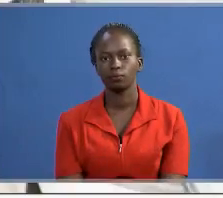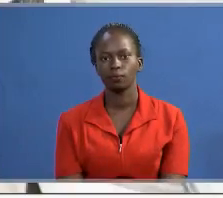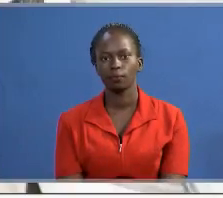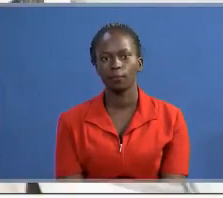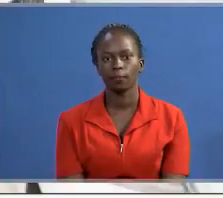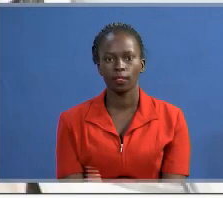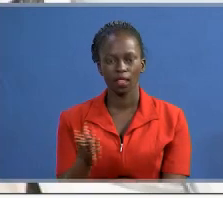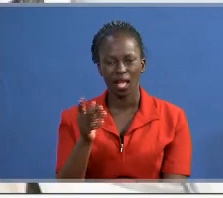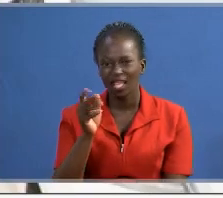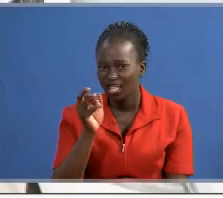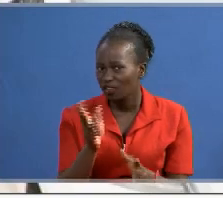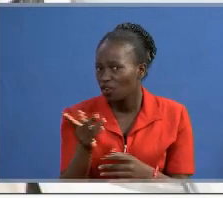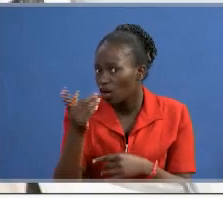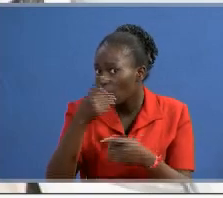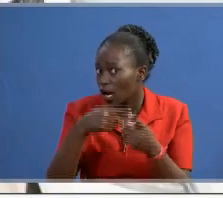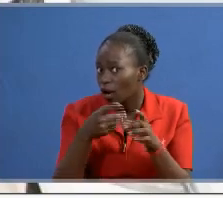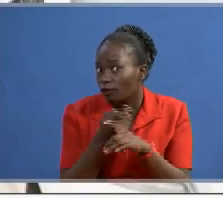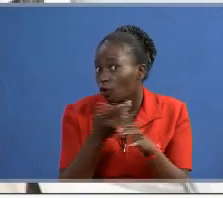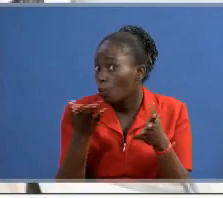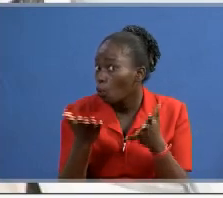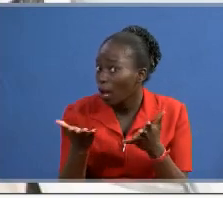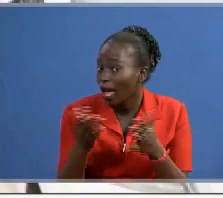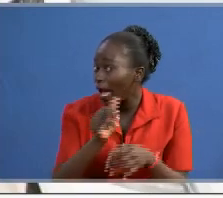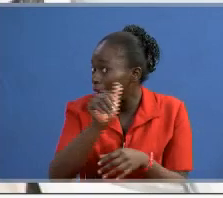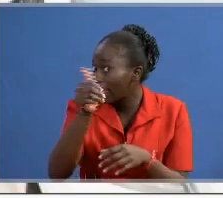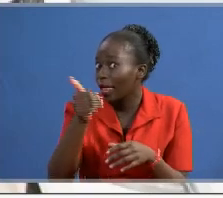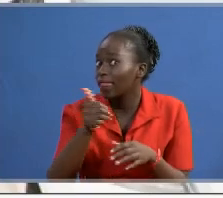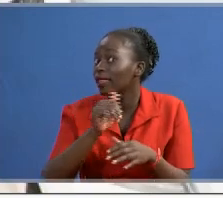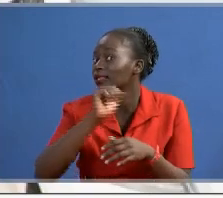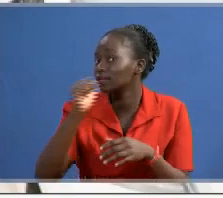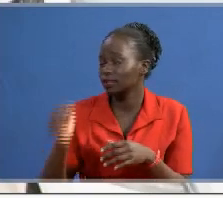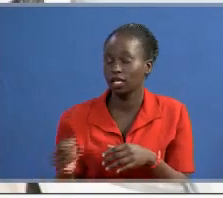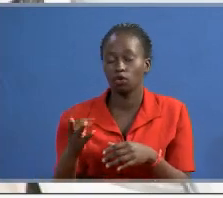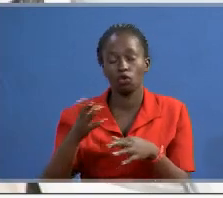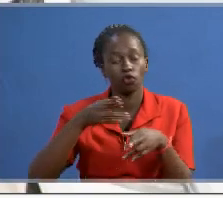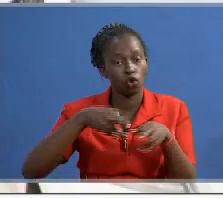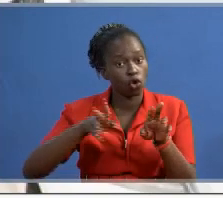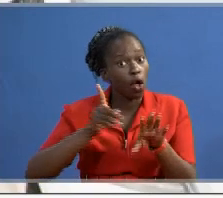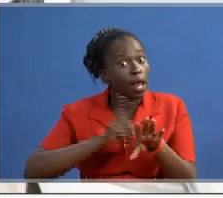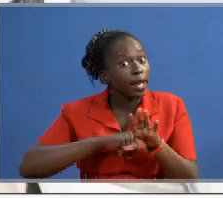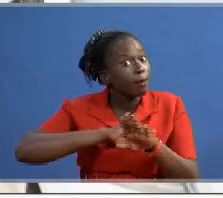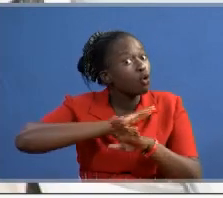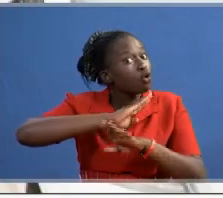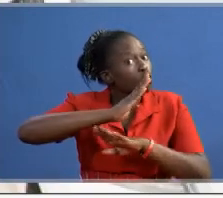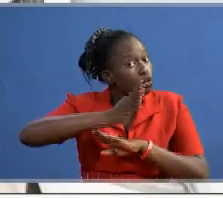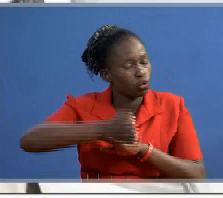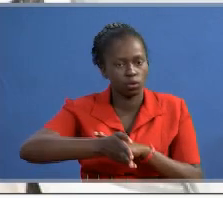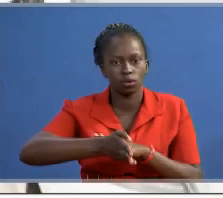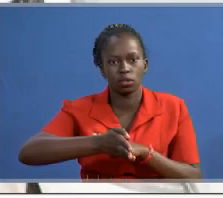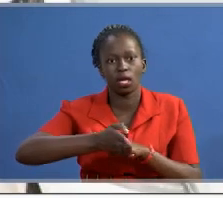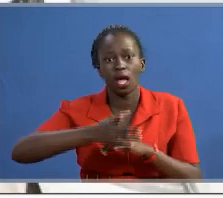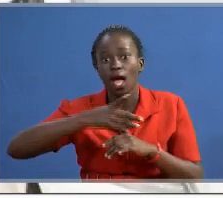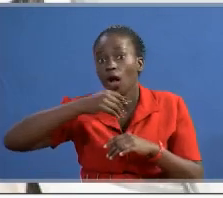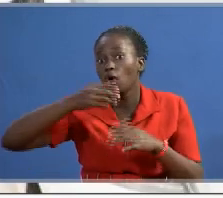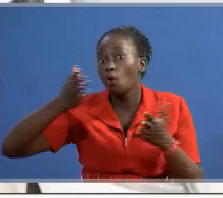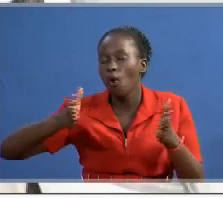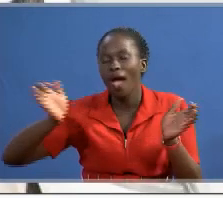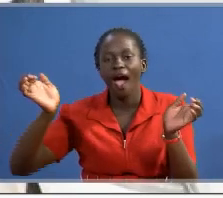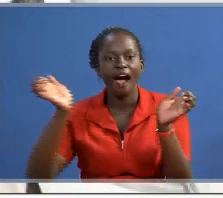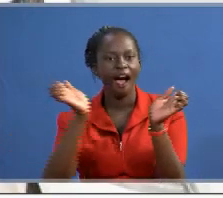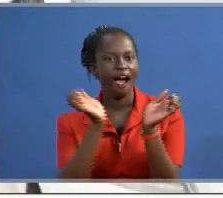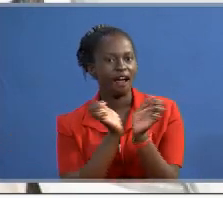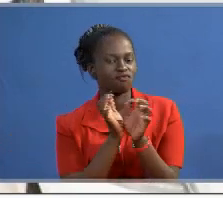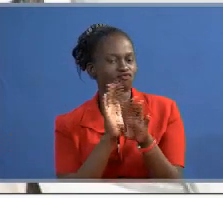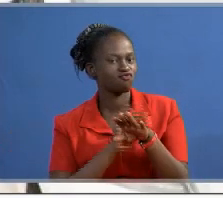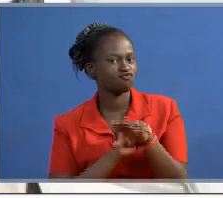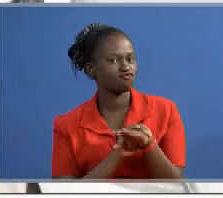Customer akikuja kama anatoka ngabo ile nyingine ya barabara akivuka, wanaenda wanamshika